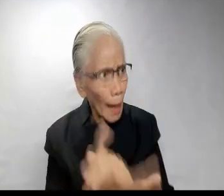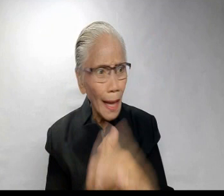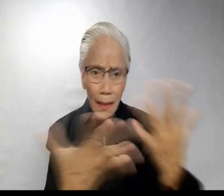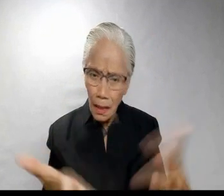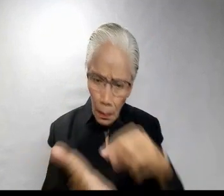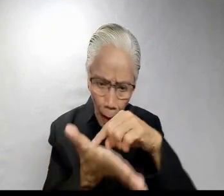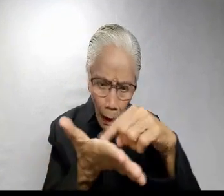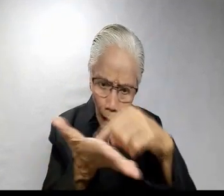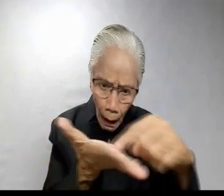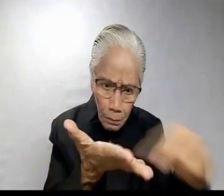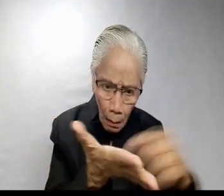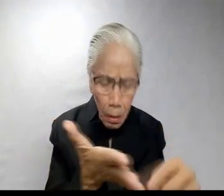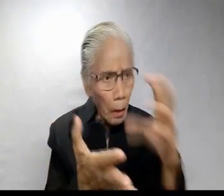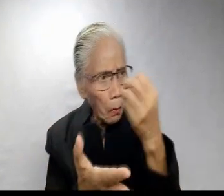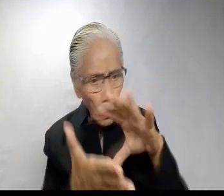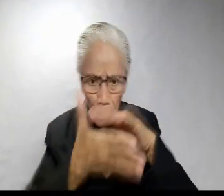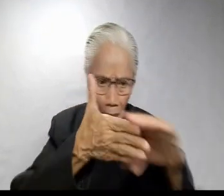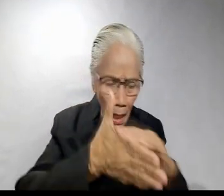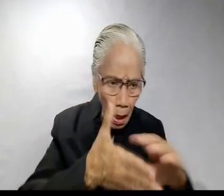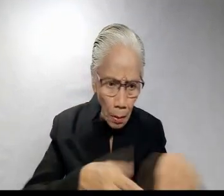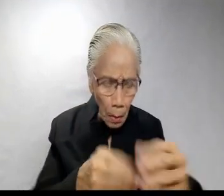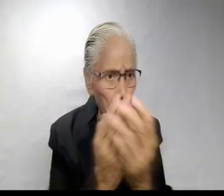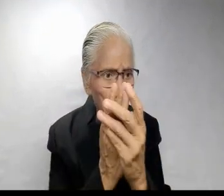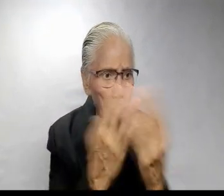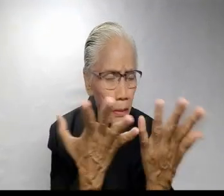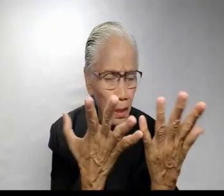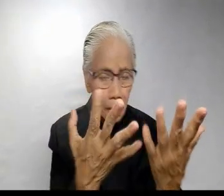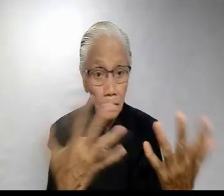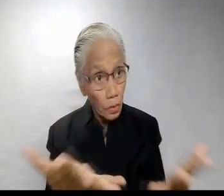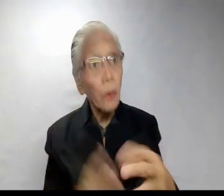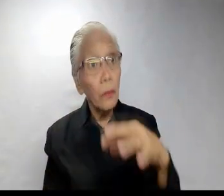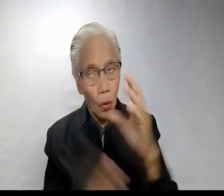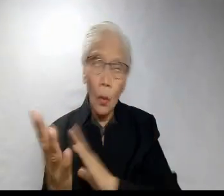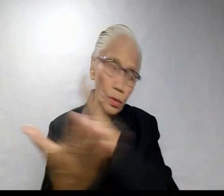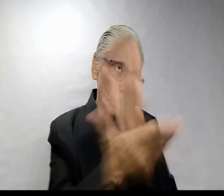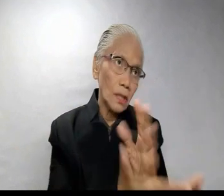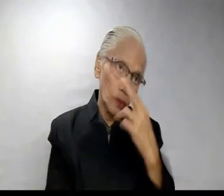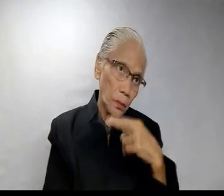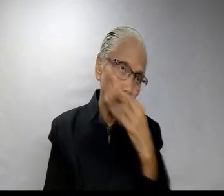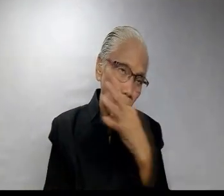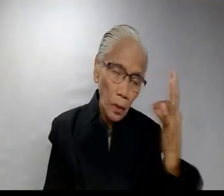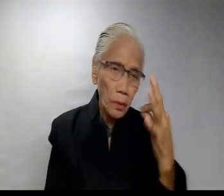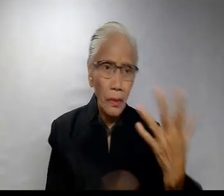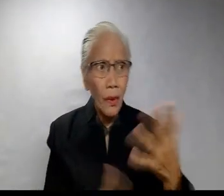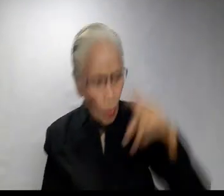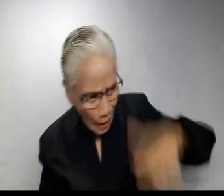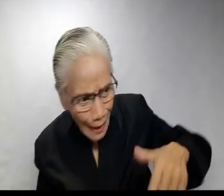naniniwala sa mga manghuhula or card readers, kaya magkukumunyon.